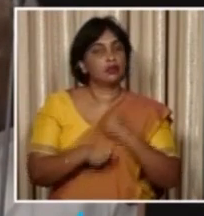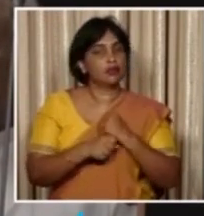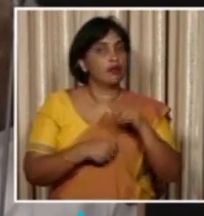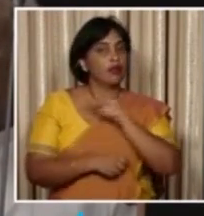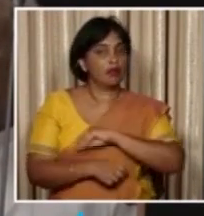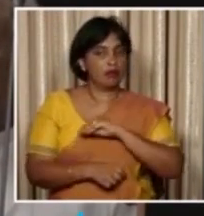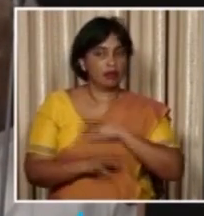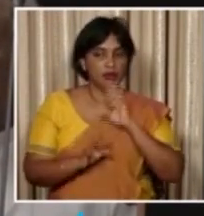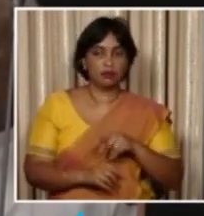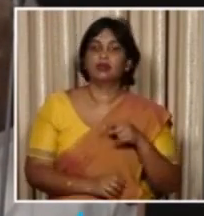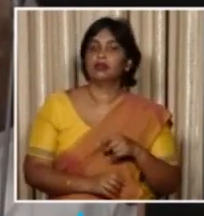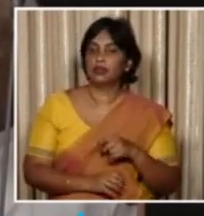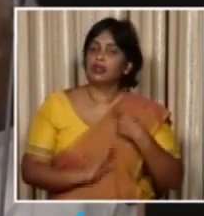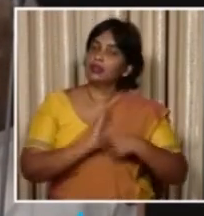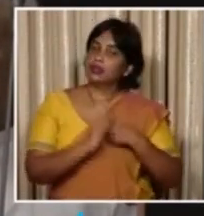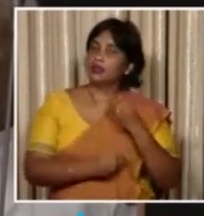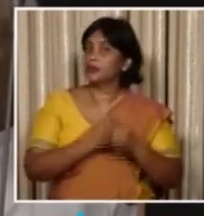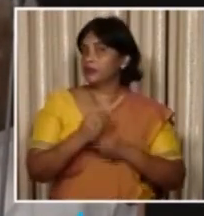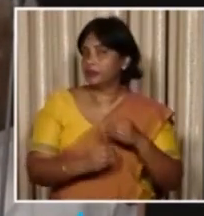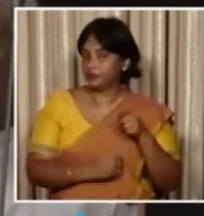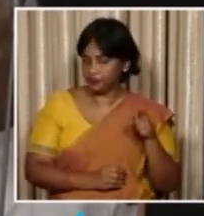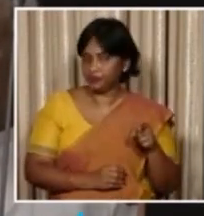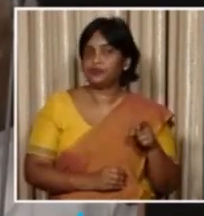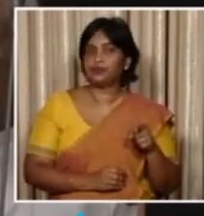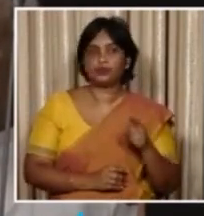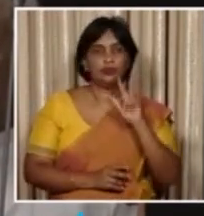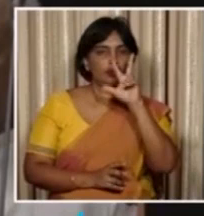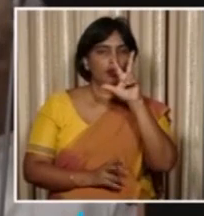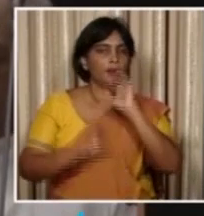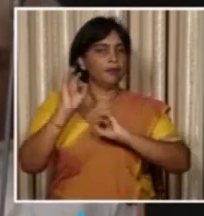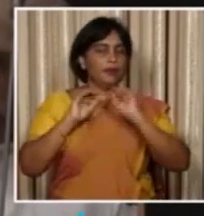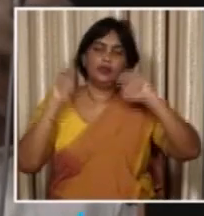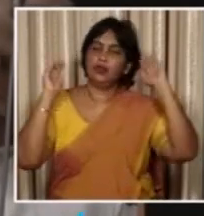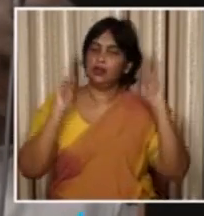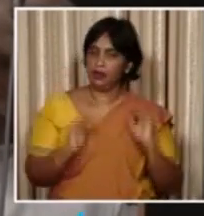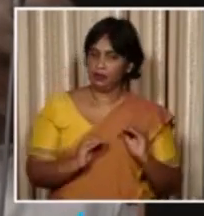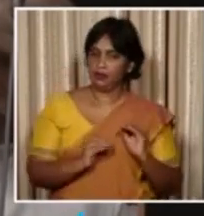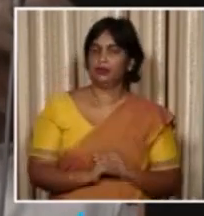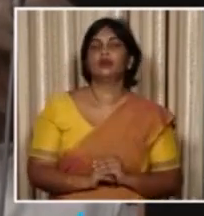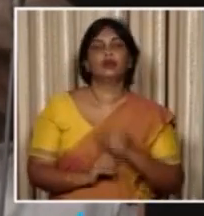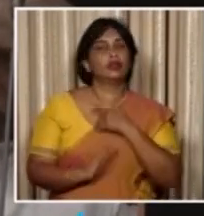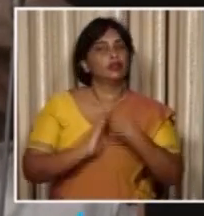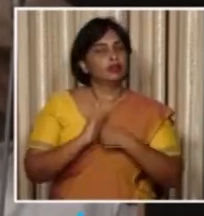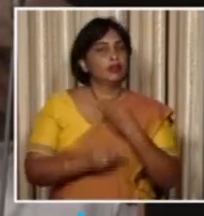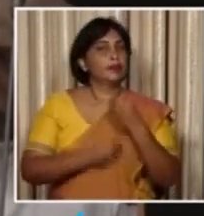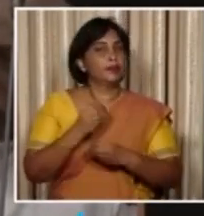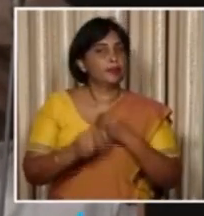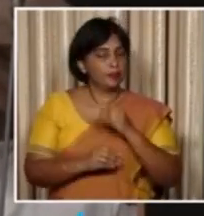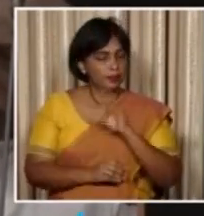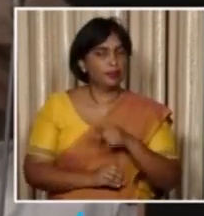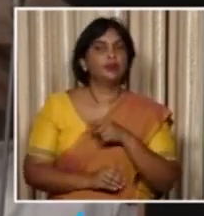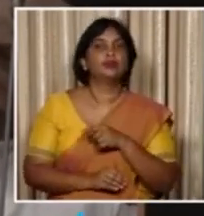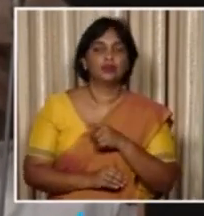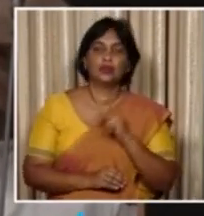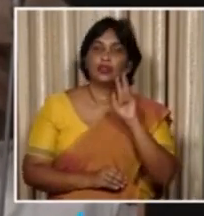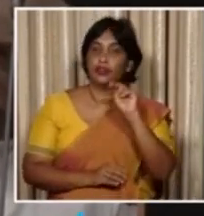ಆದಾಯಂ ಪ್ಯವತಿಯೇ ದಲದೇಶಿಯ ನಿಷ್ಪಾದಿತೆ ಸಿಯಟ ಅಟಕ್ತರಂ ಪಹಲ ಮಟ್ಟಮಕಾಯಿ ದಲದೇಶಿಯ ನಿಷ್ಪಾದನೆ